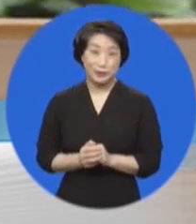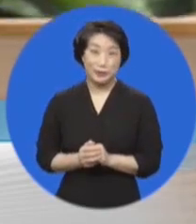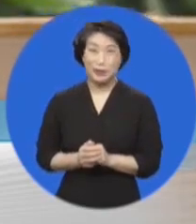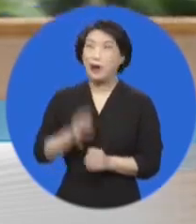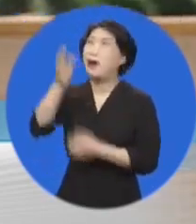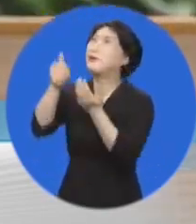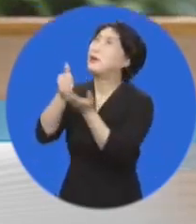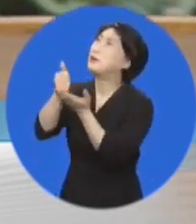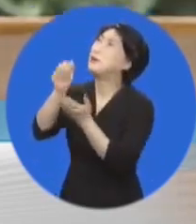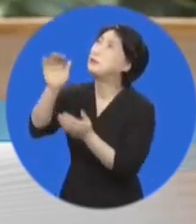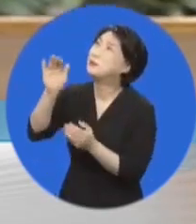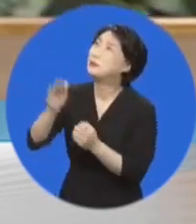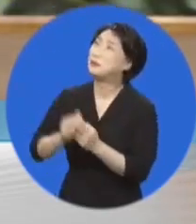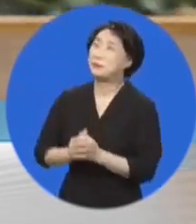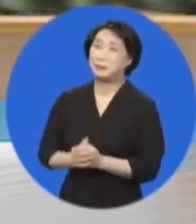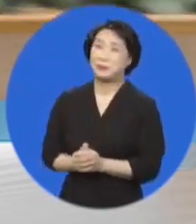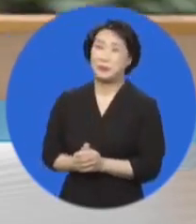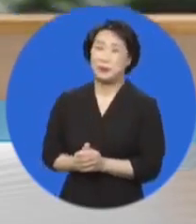하나님